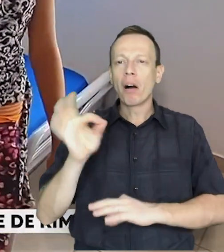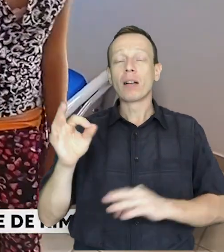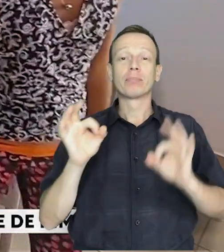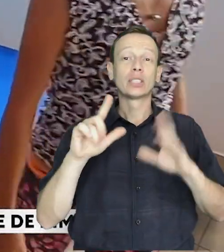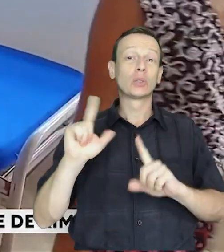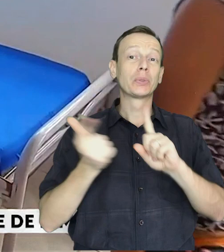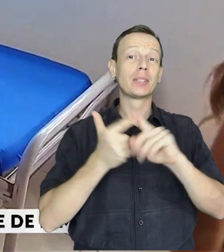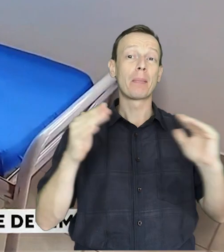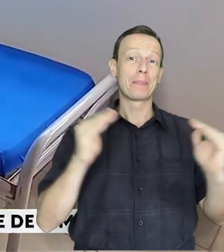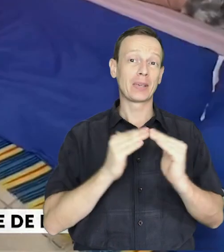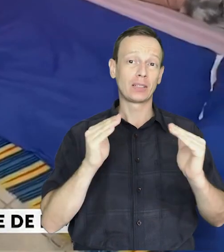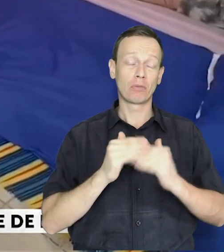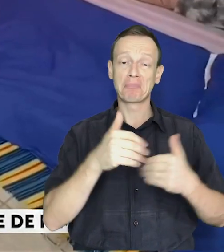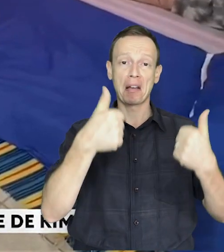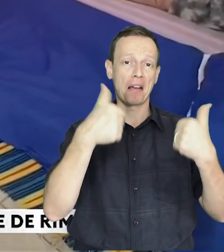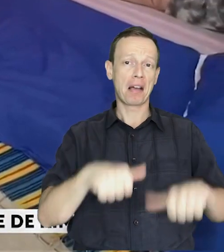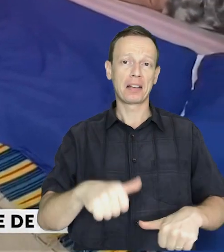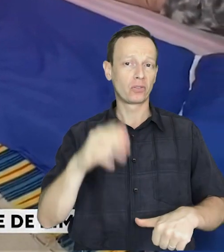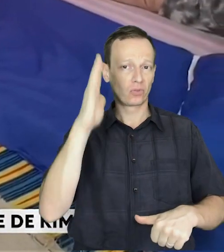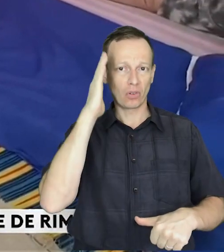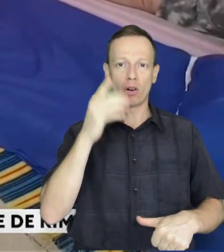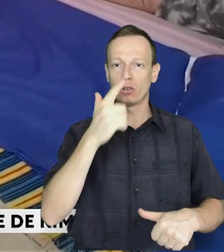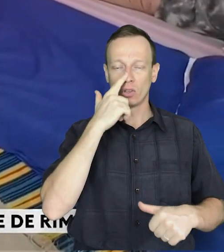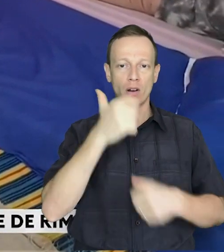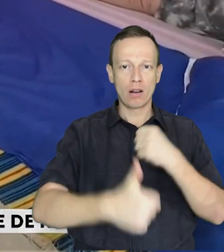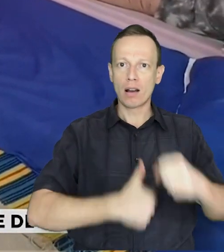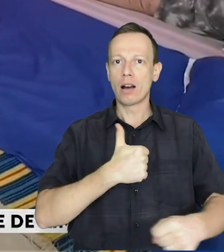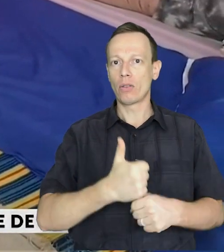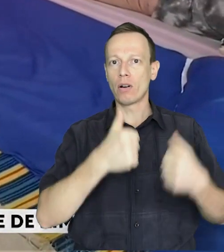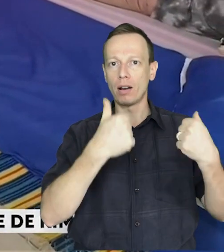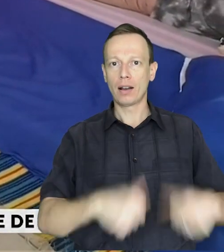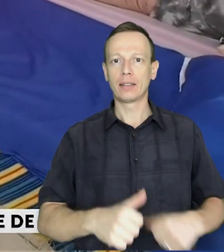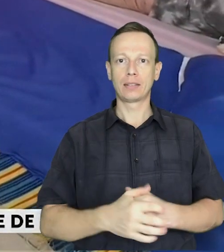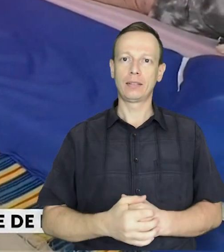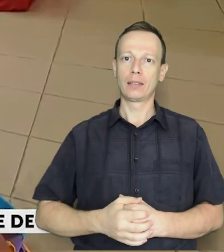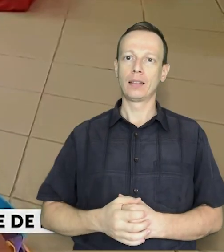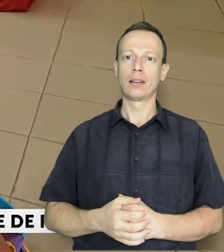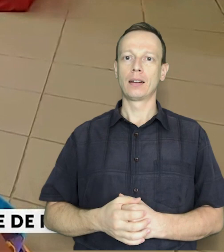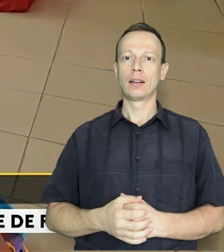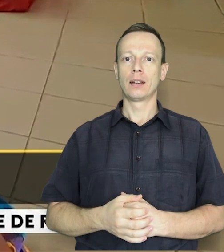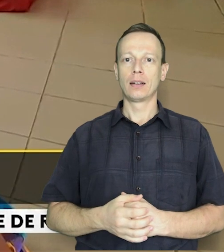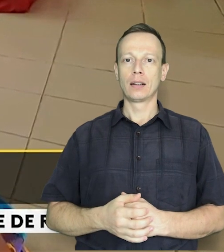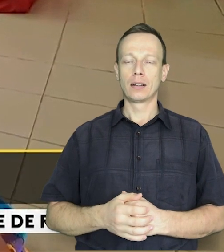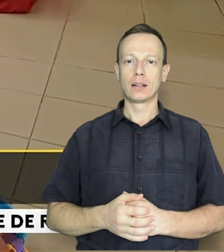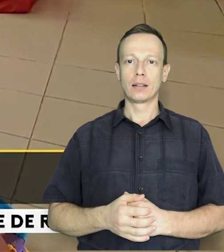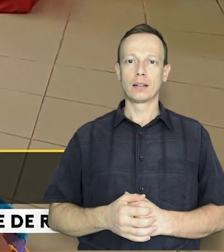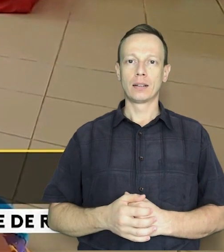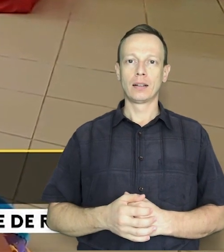leur deuxième maison, ce lieu qui abritera leurs émotions pendant toute une année. Les grands, j'ai